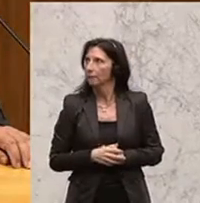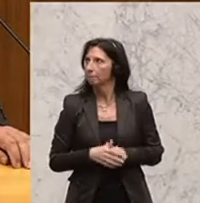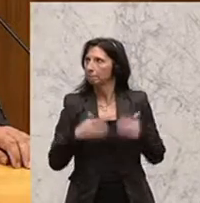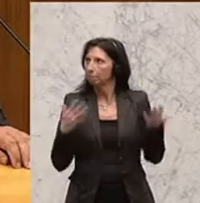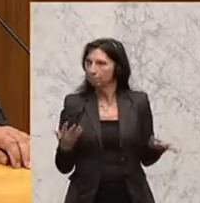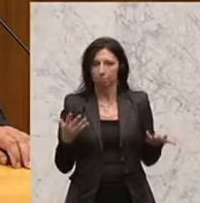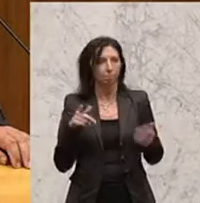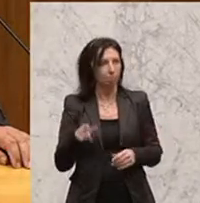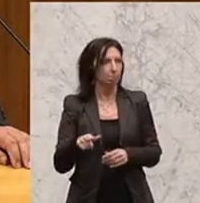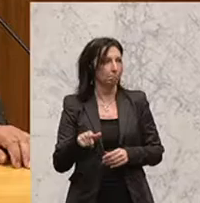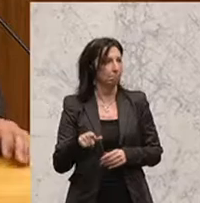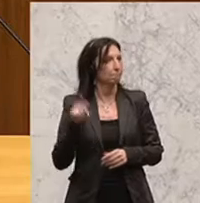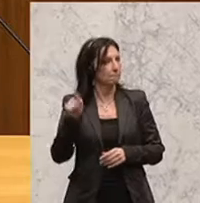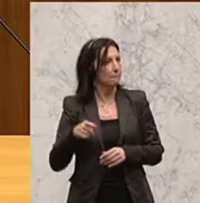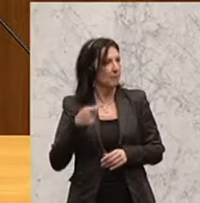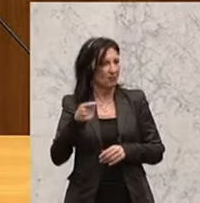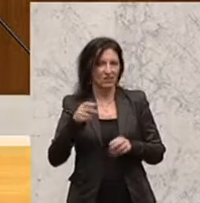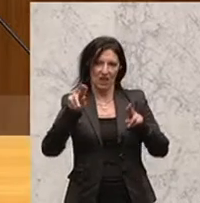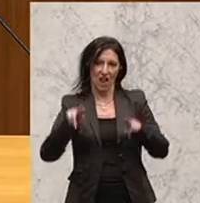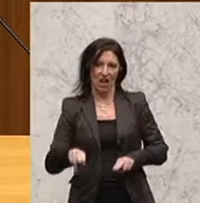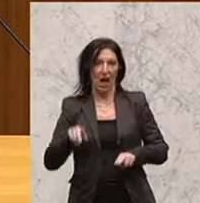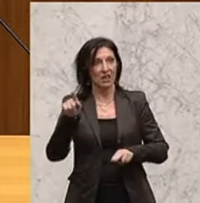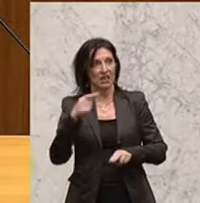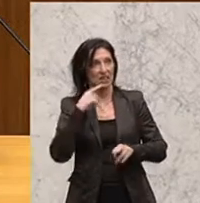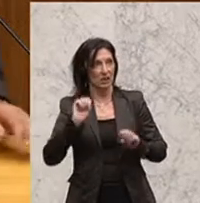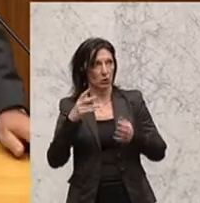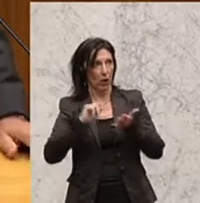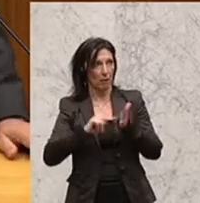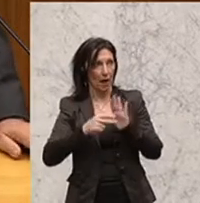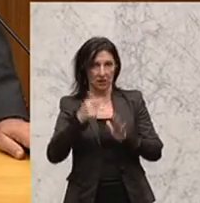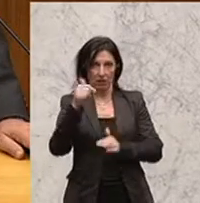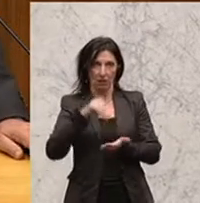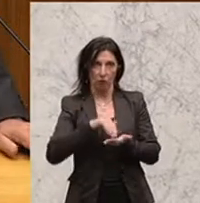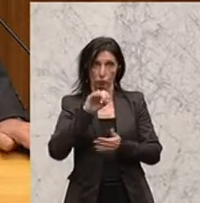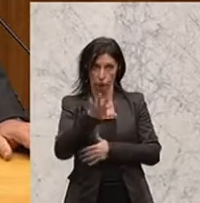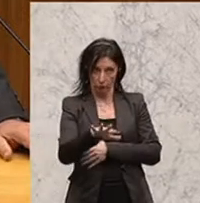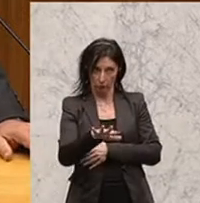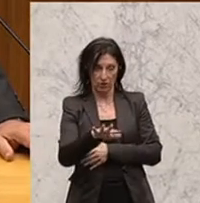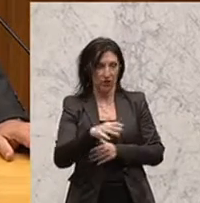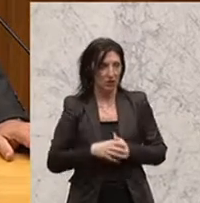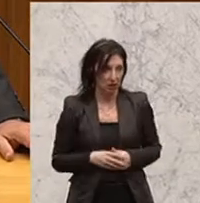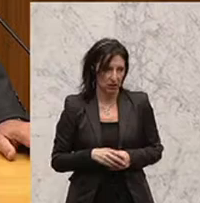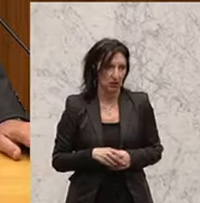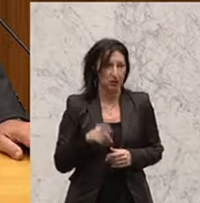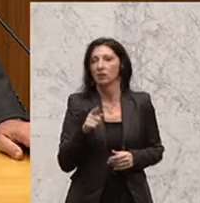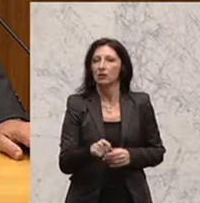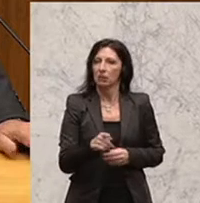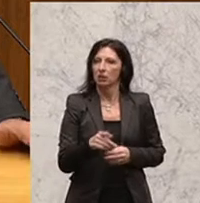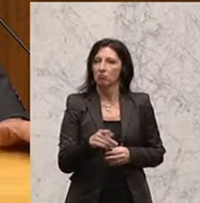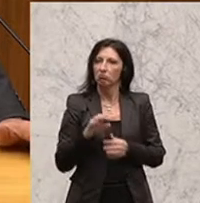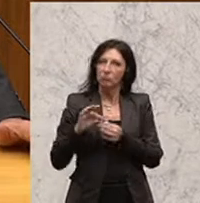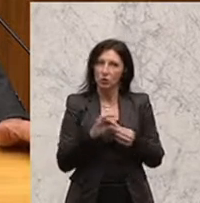wird der aktuelle Haushaltsplan der Bundesregierung für die Jahre 2015 im Licht des zugrunde gelegten